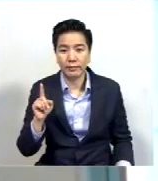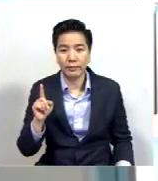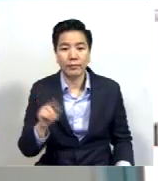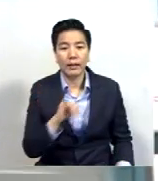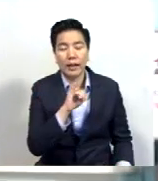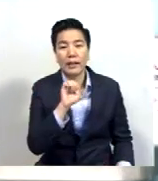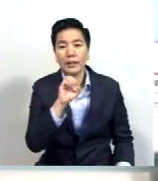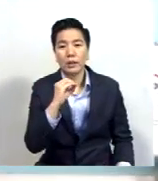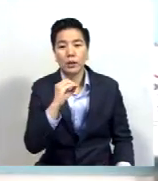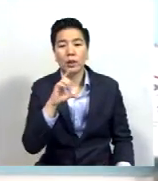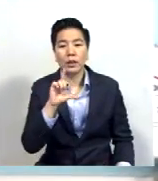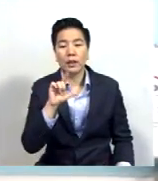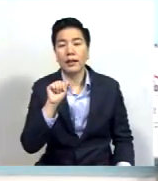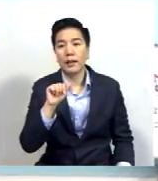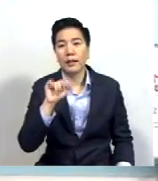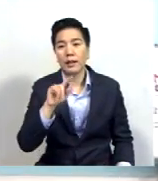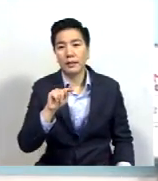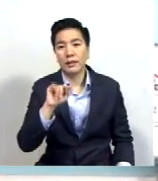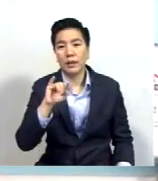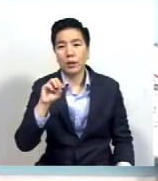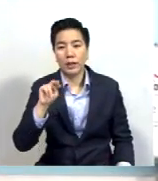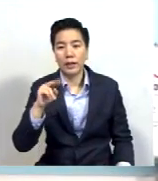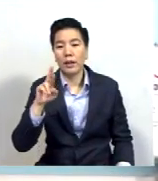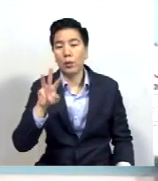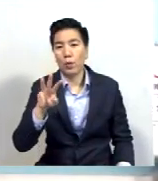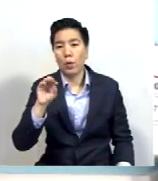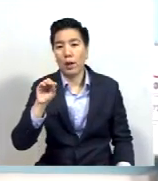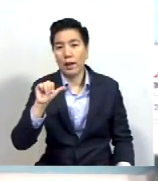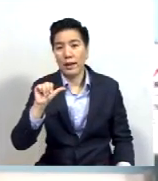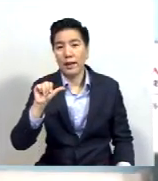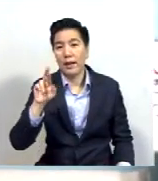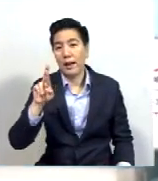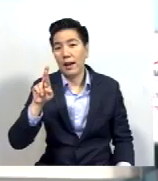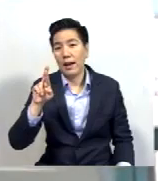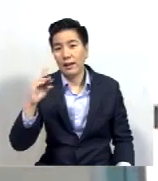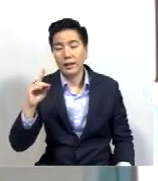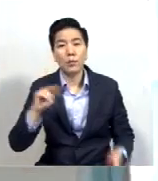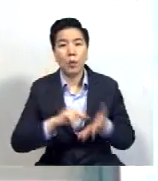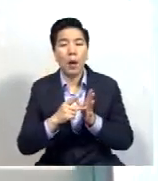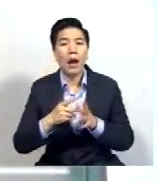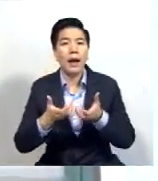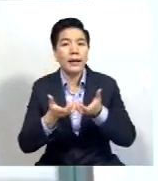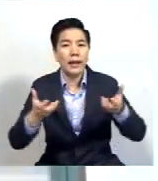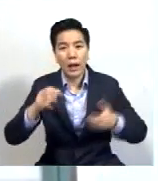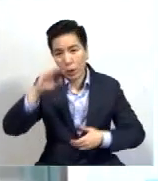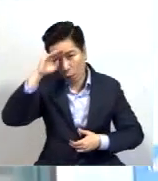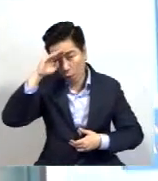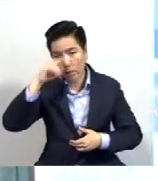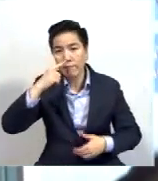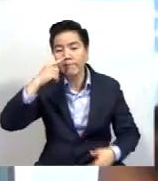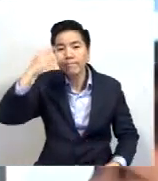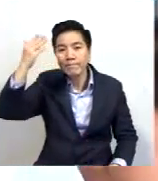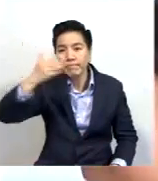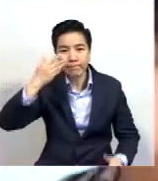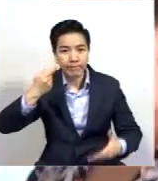isolation room หรือ negative pressure isolation room ซึ่งเป็นหอผู้ป่วยแยกโรคซึ่งมีคุณสมบัติพิเศษที่สามารถจะกักอากาศไ